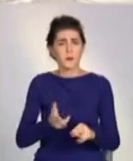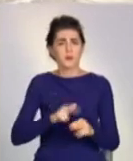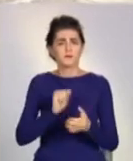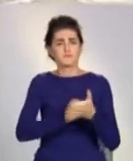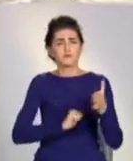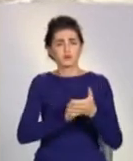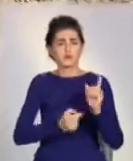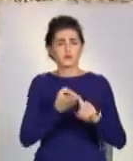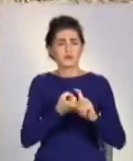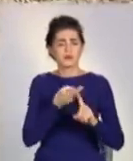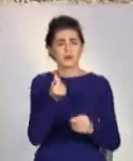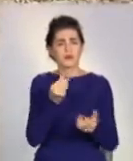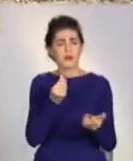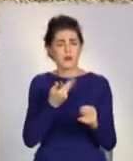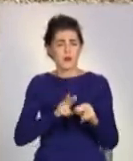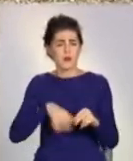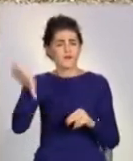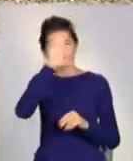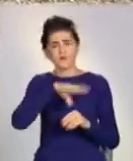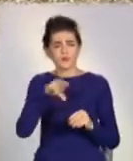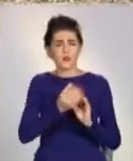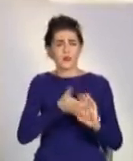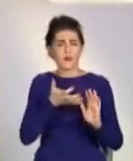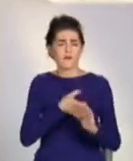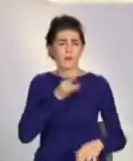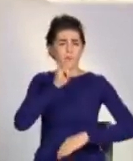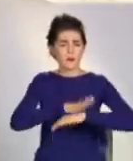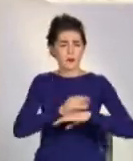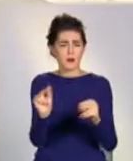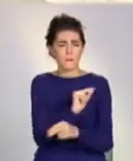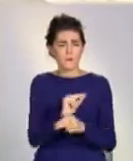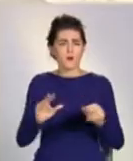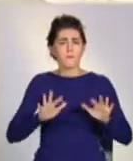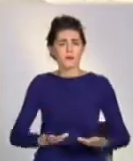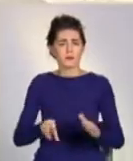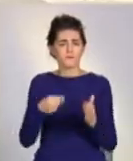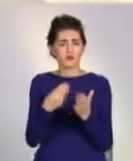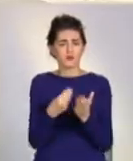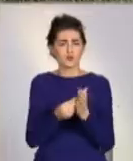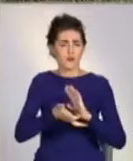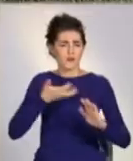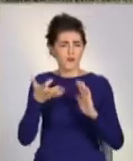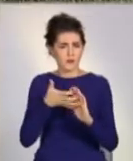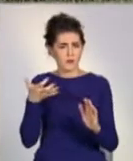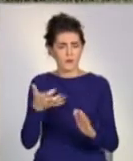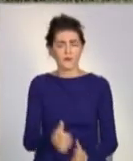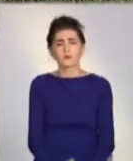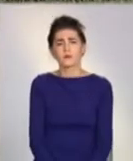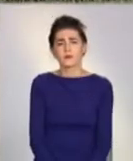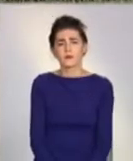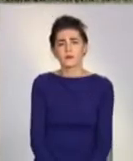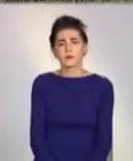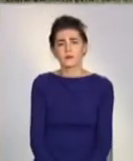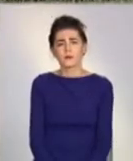грошах, відповідають чиновники. Коштів на завершення капітального ремонту в місцевому бюджеті бракує. Там